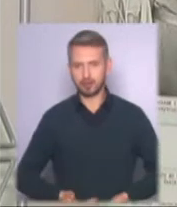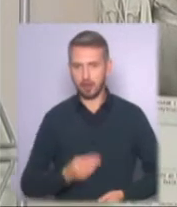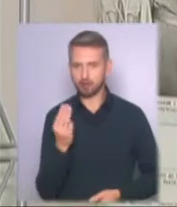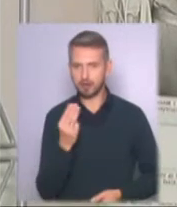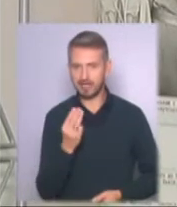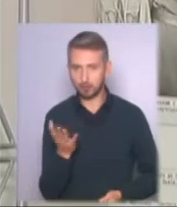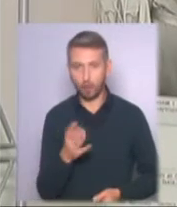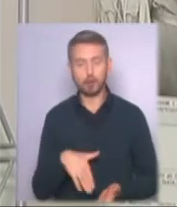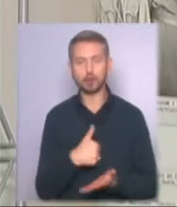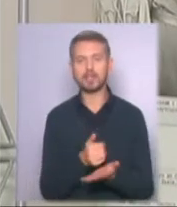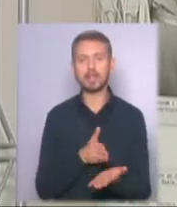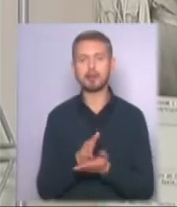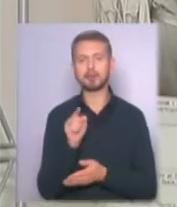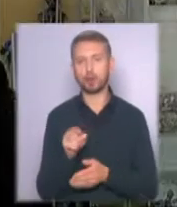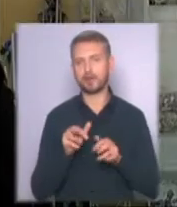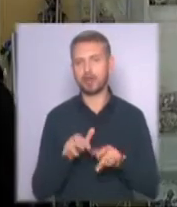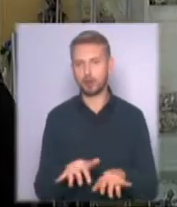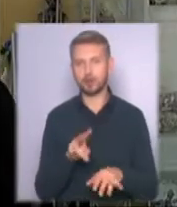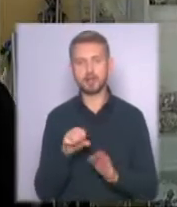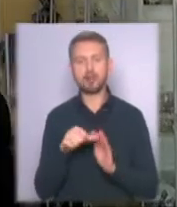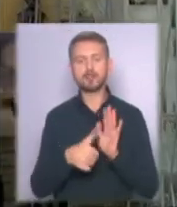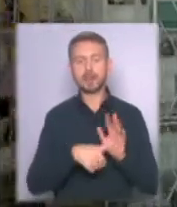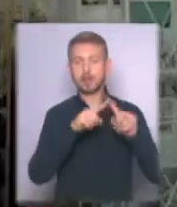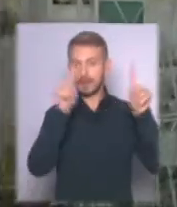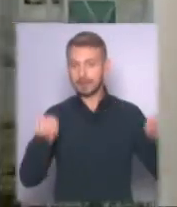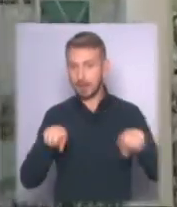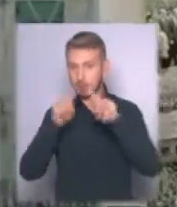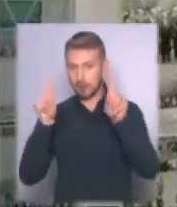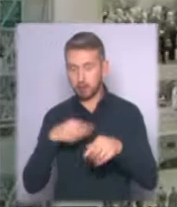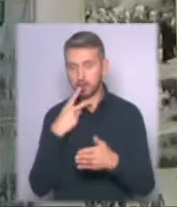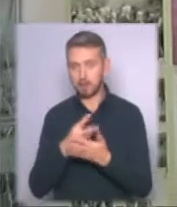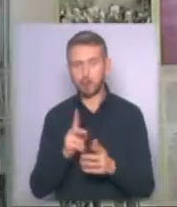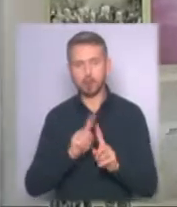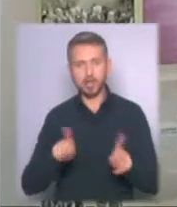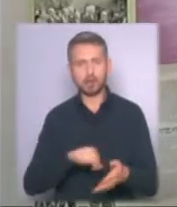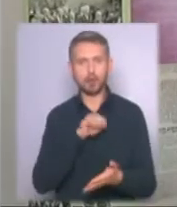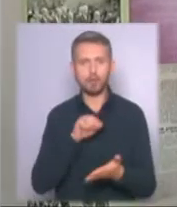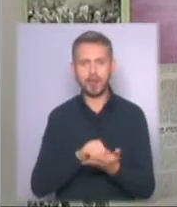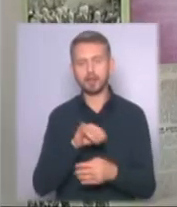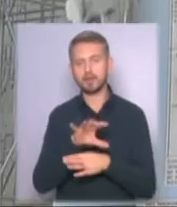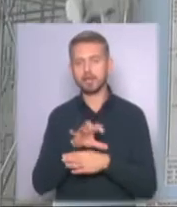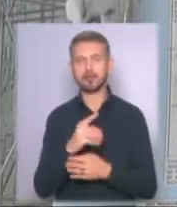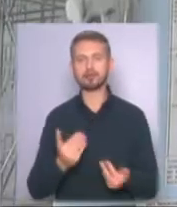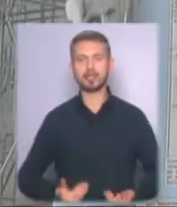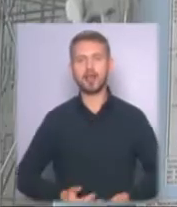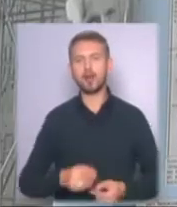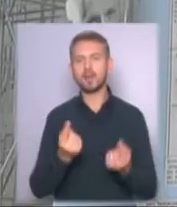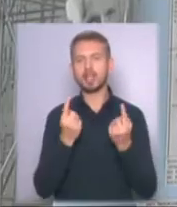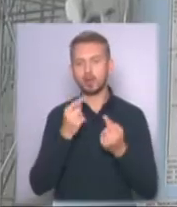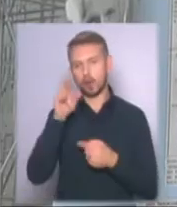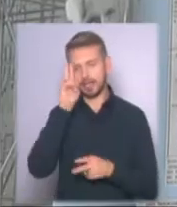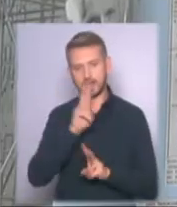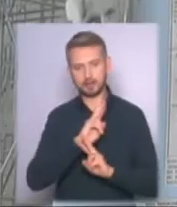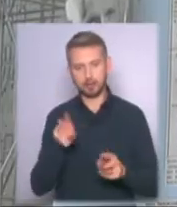головні напрямки його діяльності. На 16 стендах представлені унікальні документи і світлини з життя великого і незнаного. Окремий